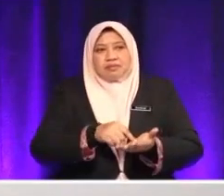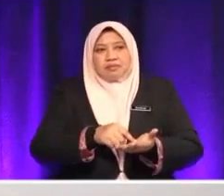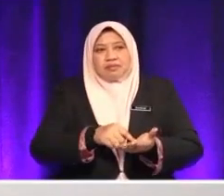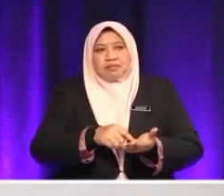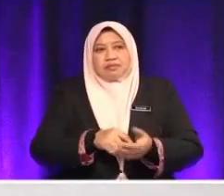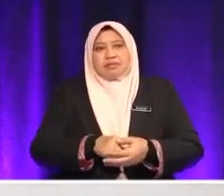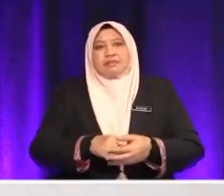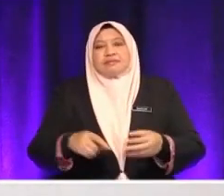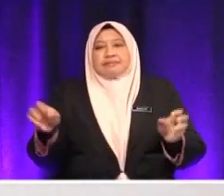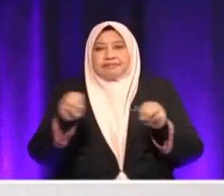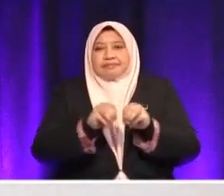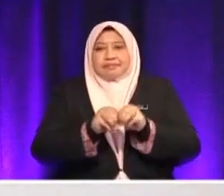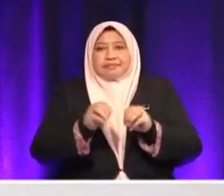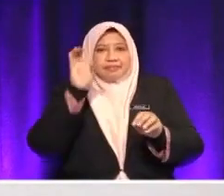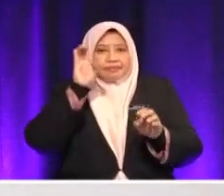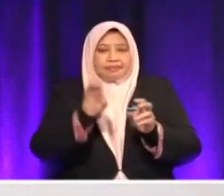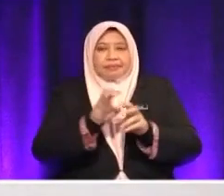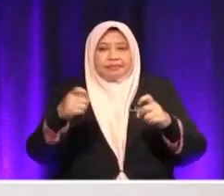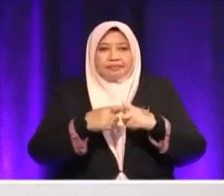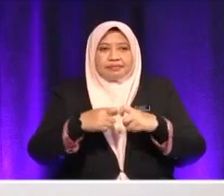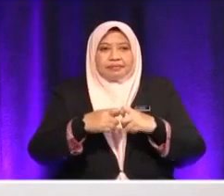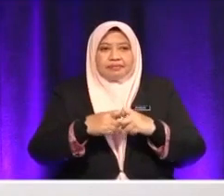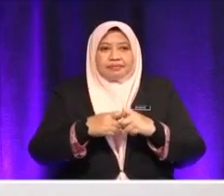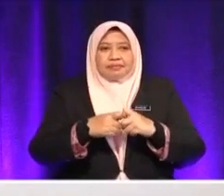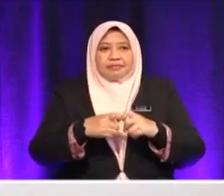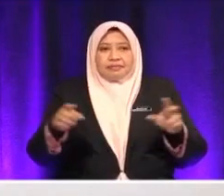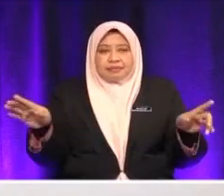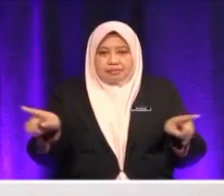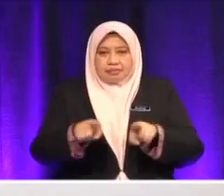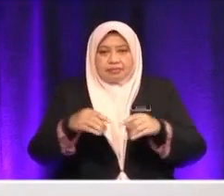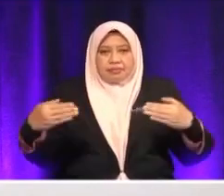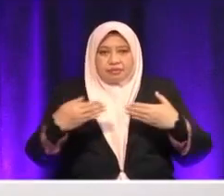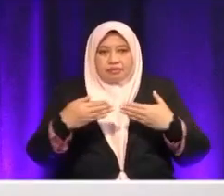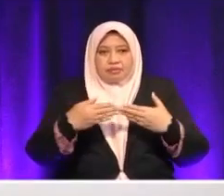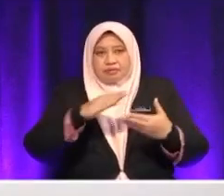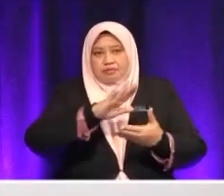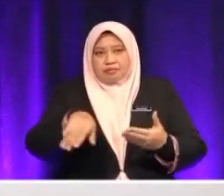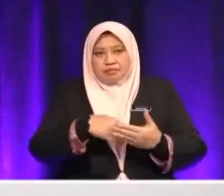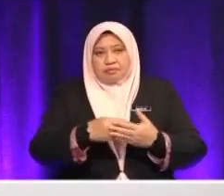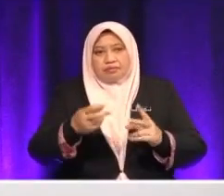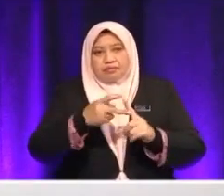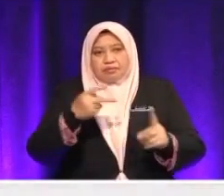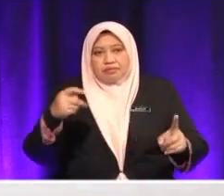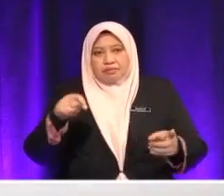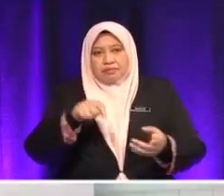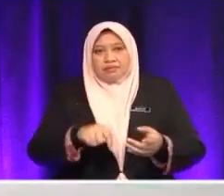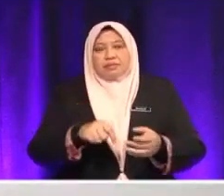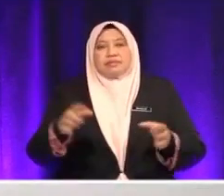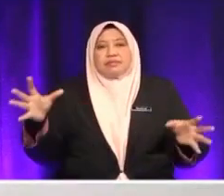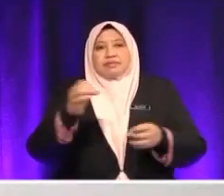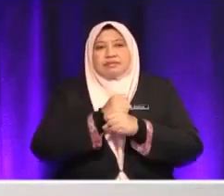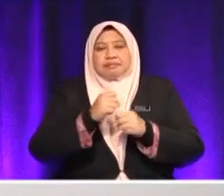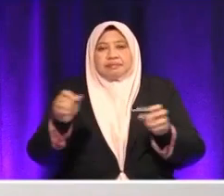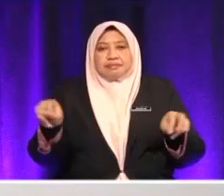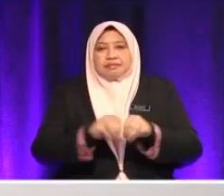itu oke dan kita sambungkan semua jadi daripada sini kita akan dapat seperti ini